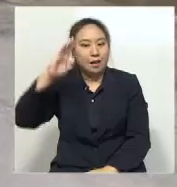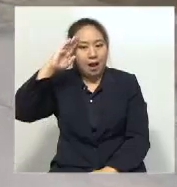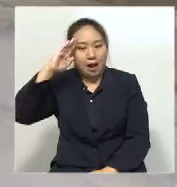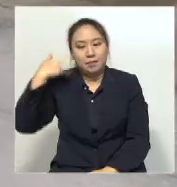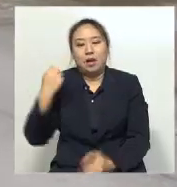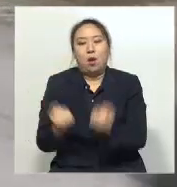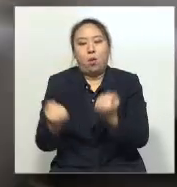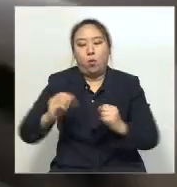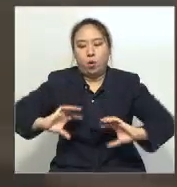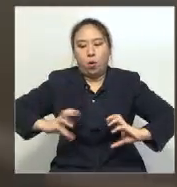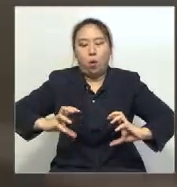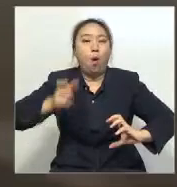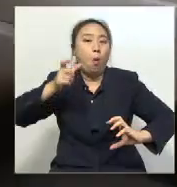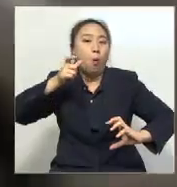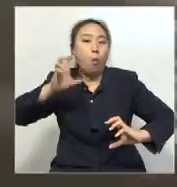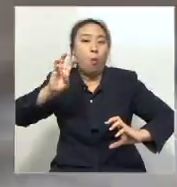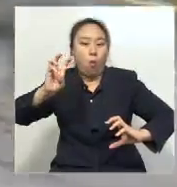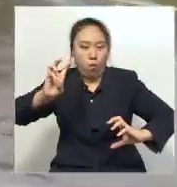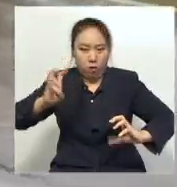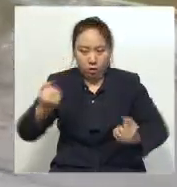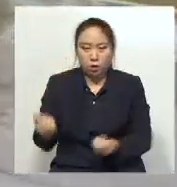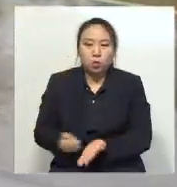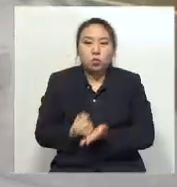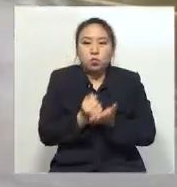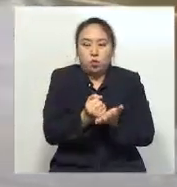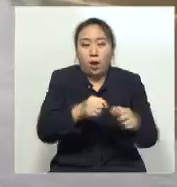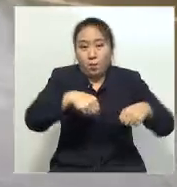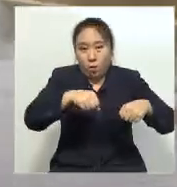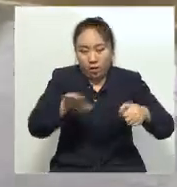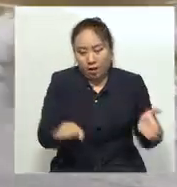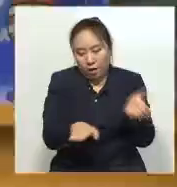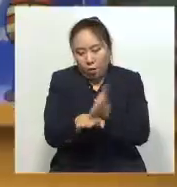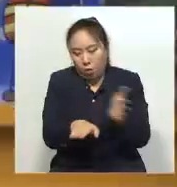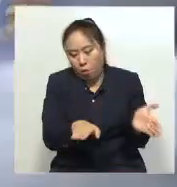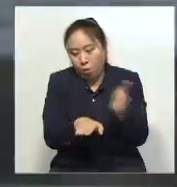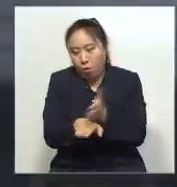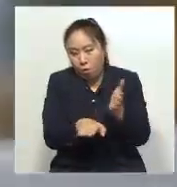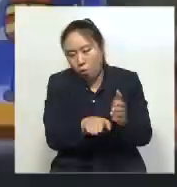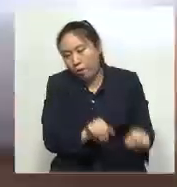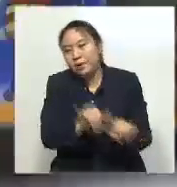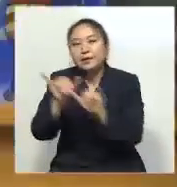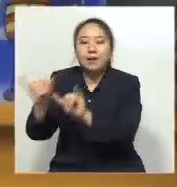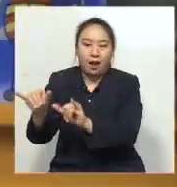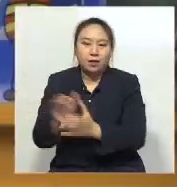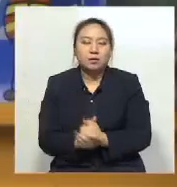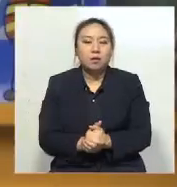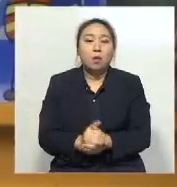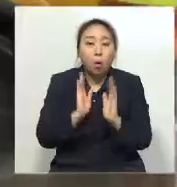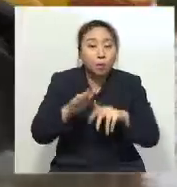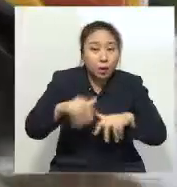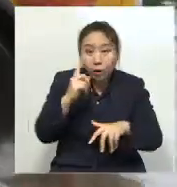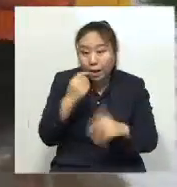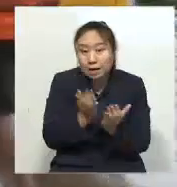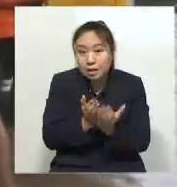รถ6ล้อนะคะมาช่วยขนจักรยานยนต์ให้กับชาวบ้านเพื่ออำนวยความสะดวกค่ะส่วนประชาชนที่มีเรือนะค